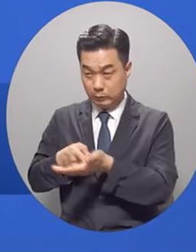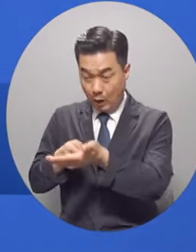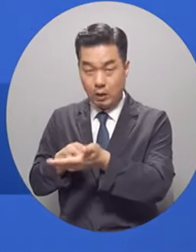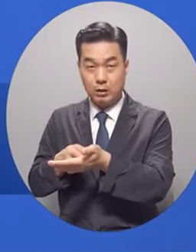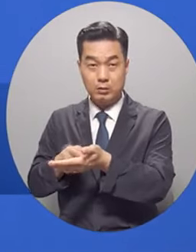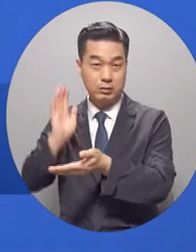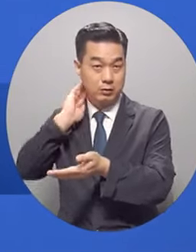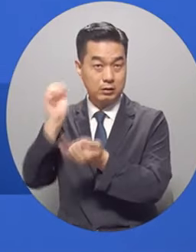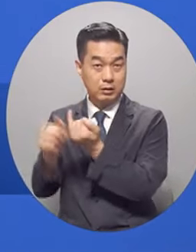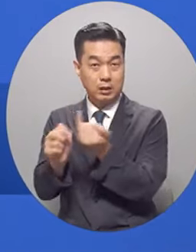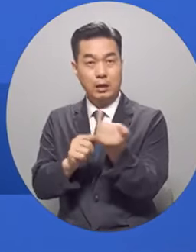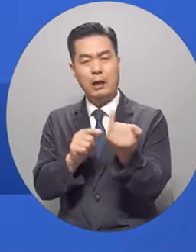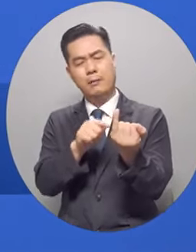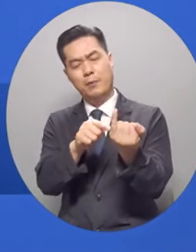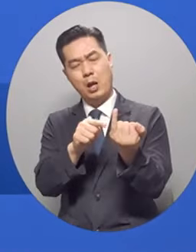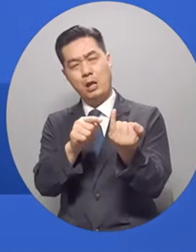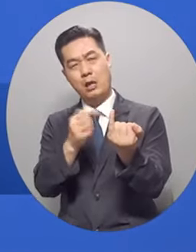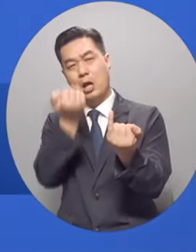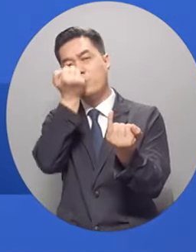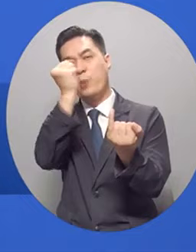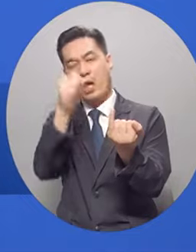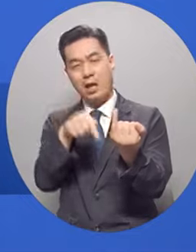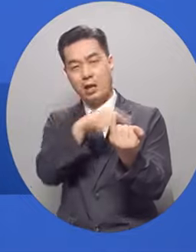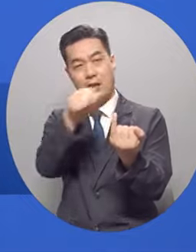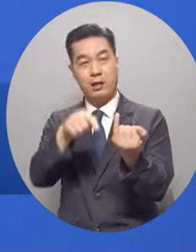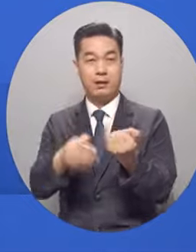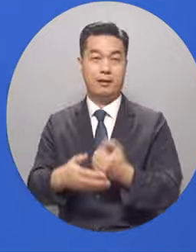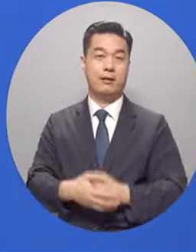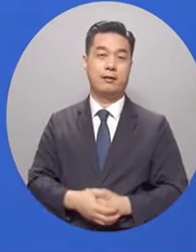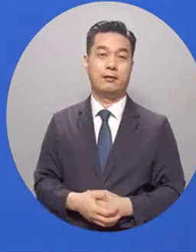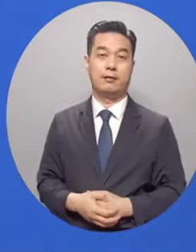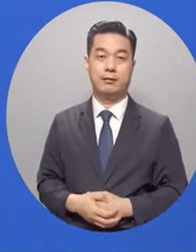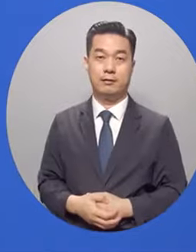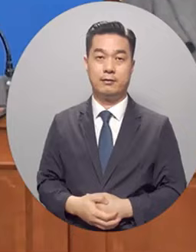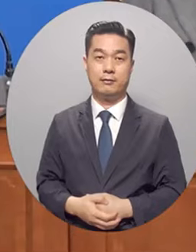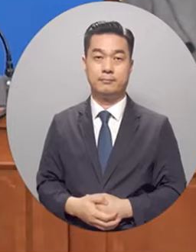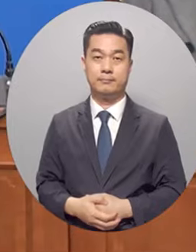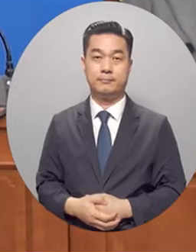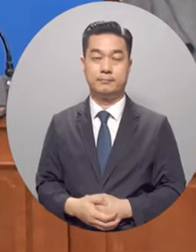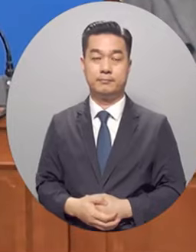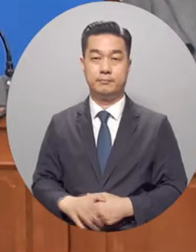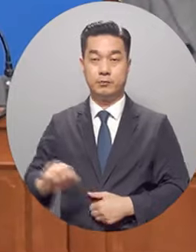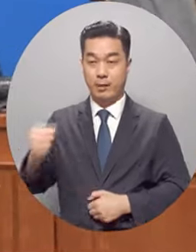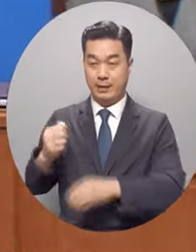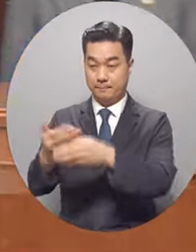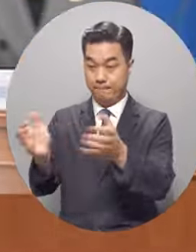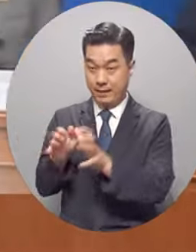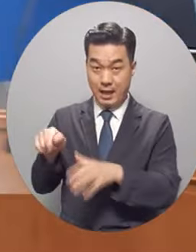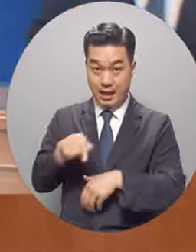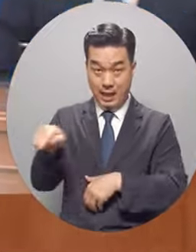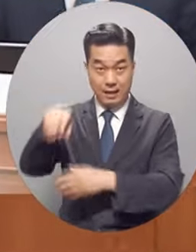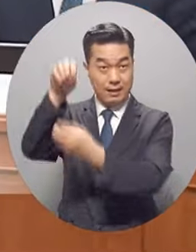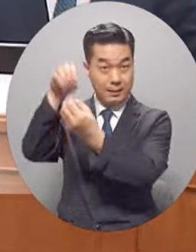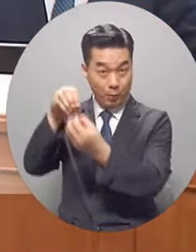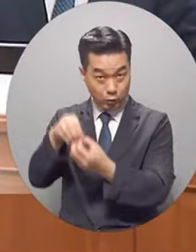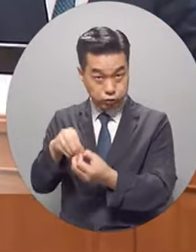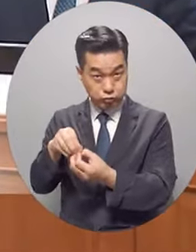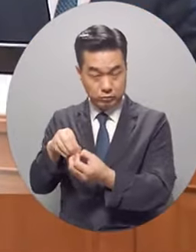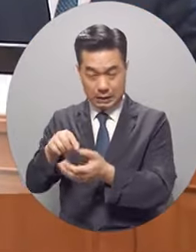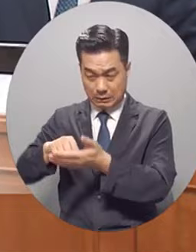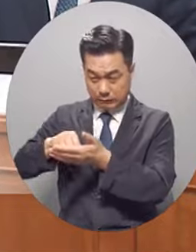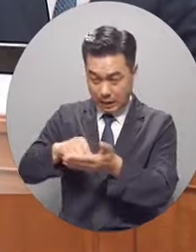여사일 것이라는 점은 삼척 동자도 알 일이 아닙니까? 국민의힘을 향해서도 보수 전멸을 바라는 것이